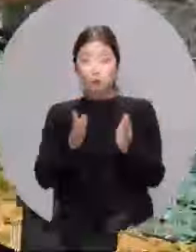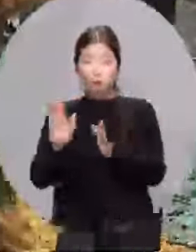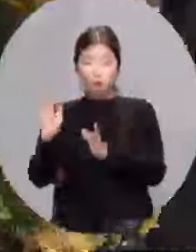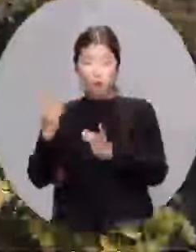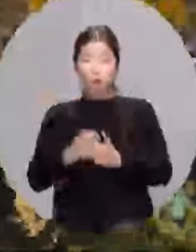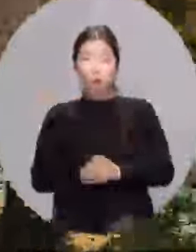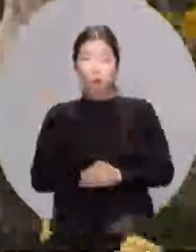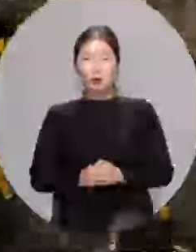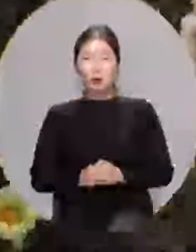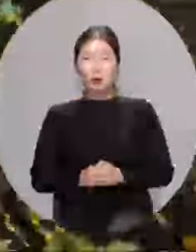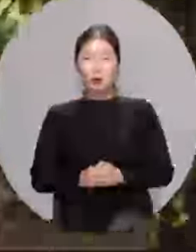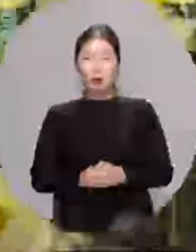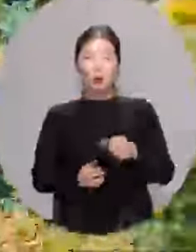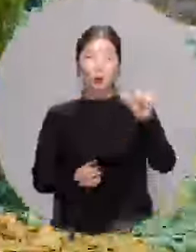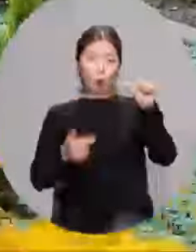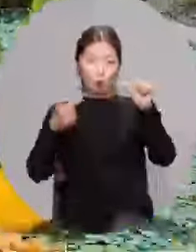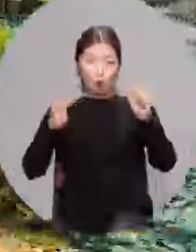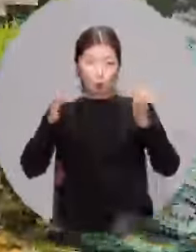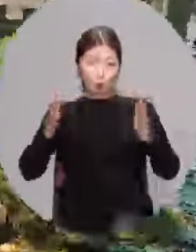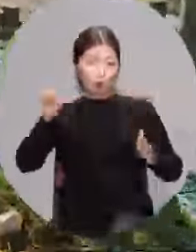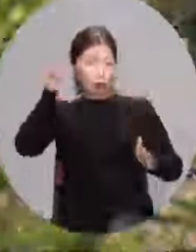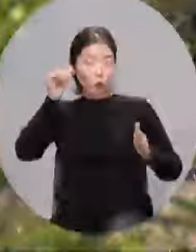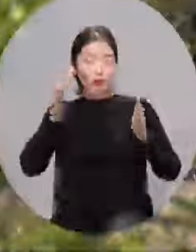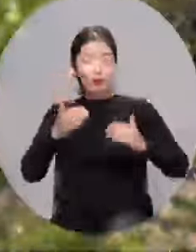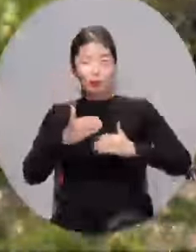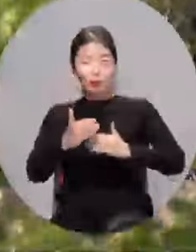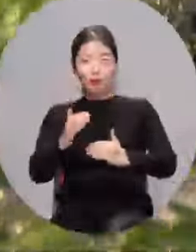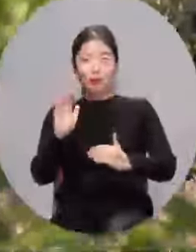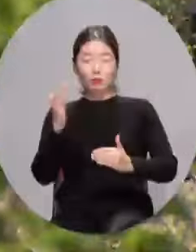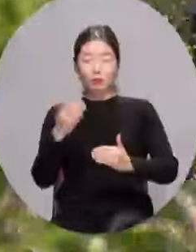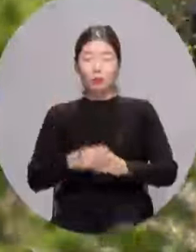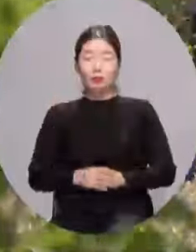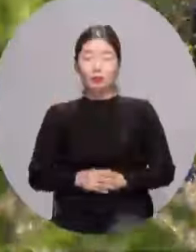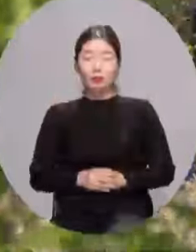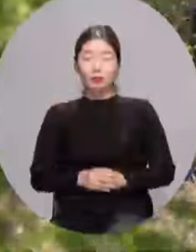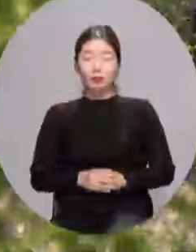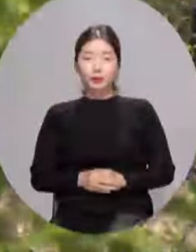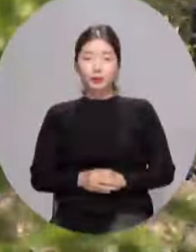박람회는 오는 6일까지 5일 동안 진행됩니다. MBC 뉴스 허연호입니다.